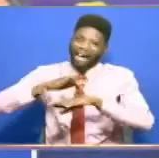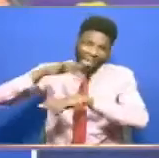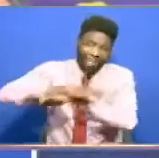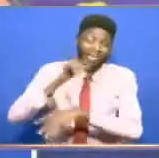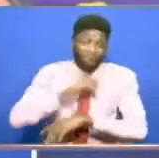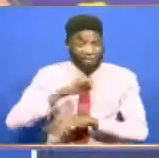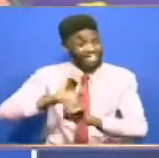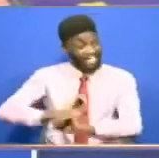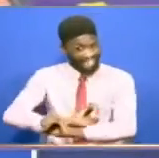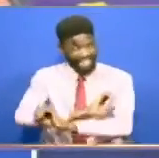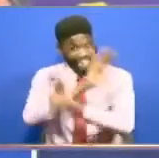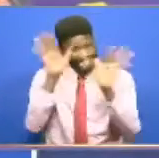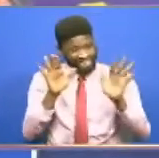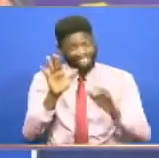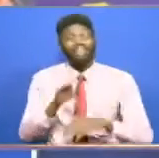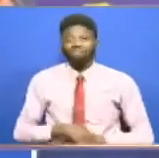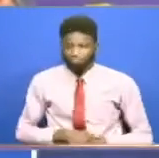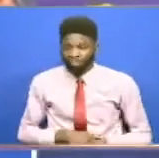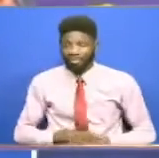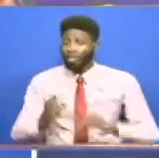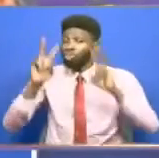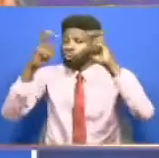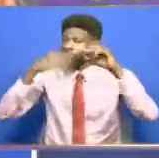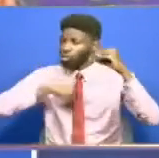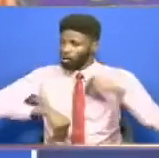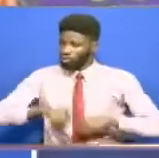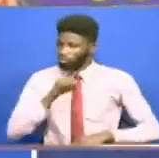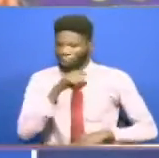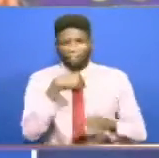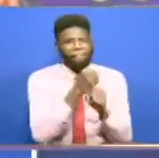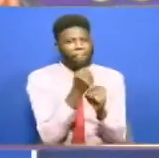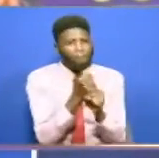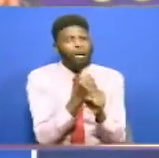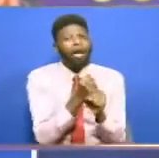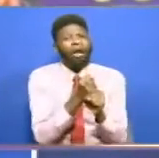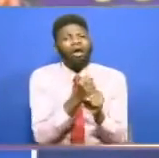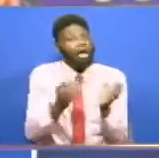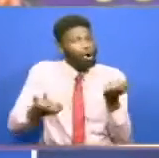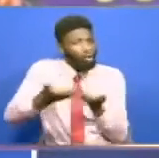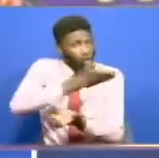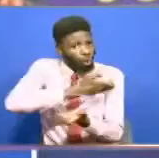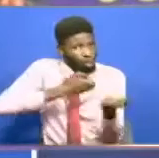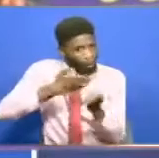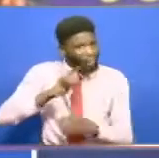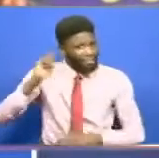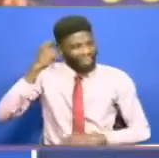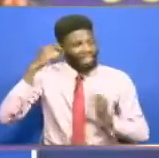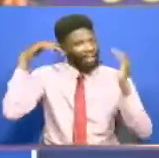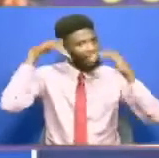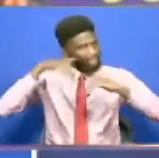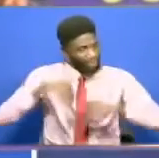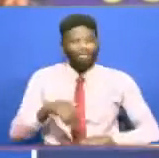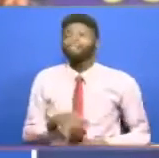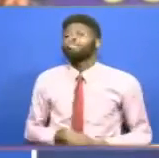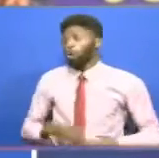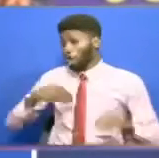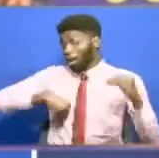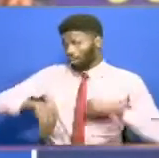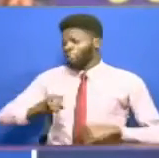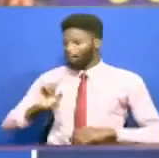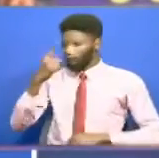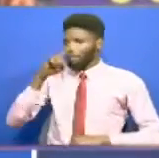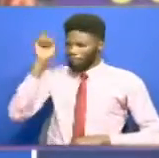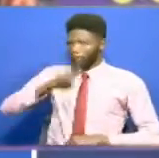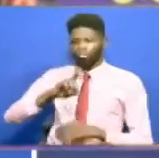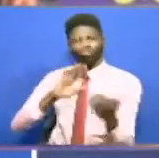kwamba swala la ufisadi ambalo limelemaza na kudumaza uchumi wa taifa hili ndilo swala ambalo lazima lishughulikiwe ili